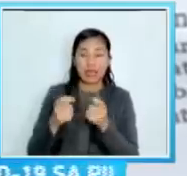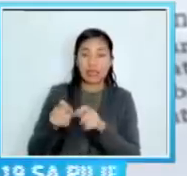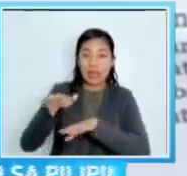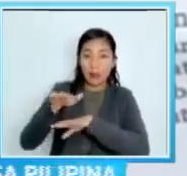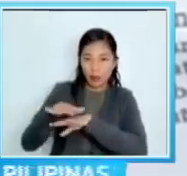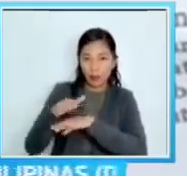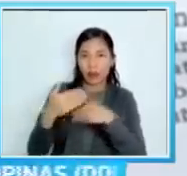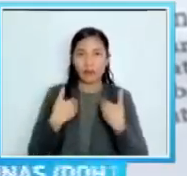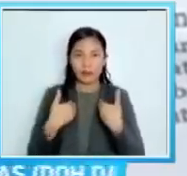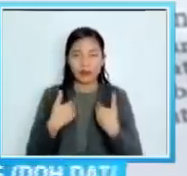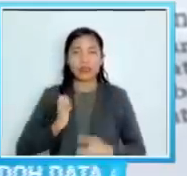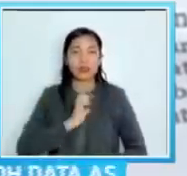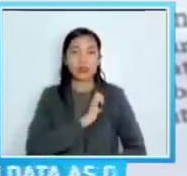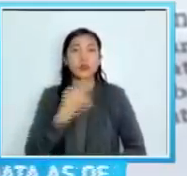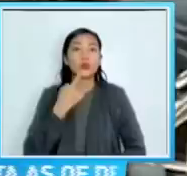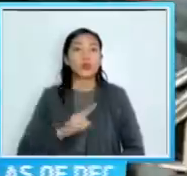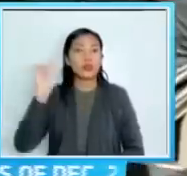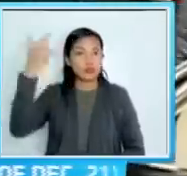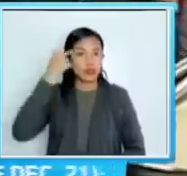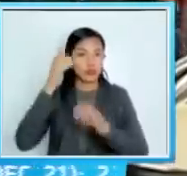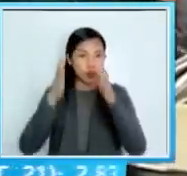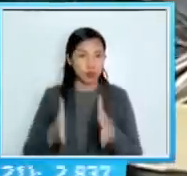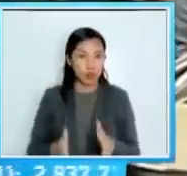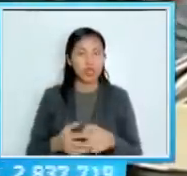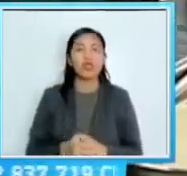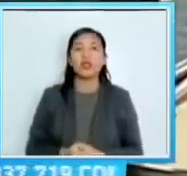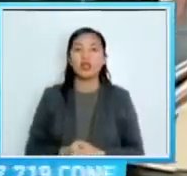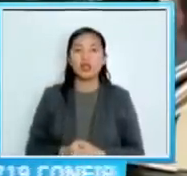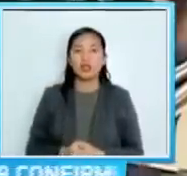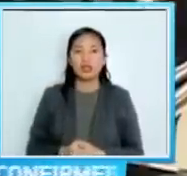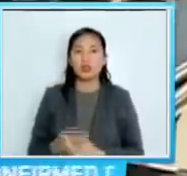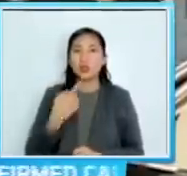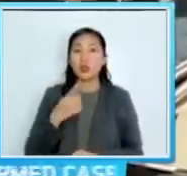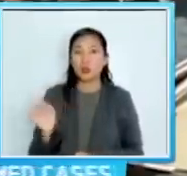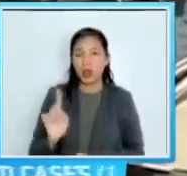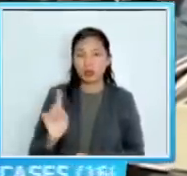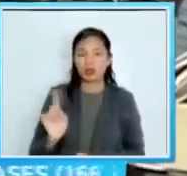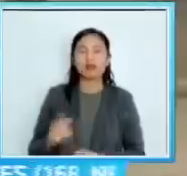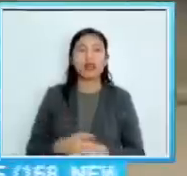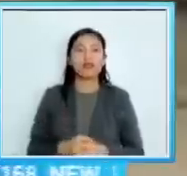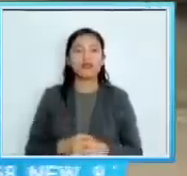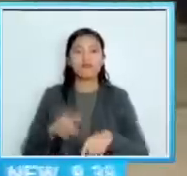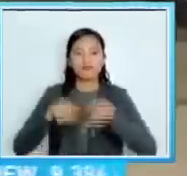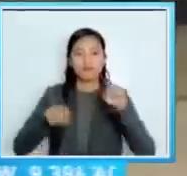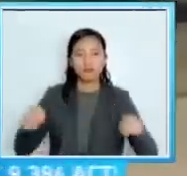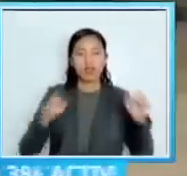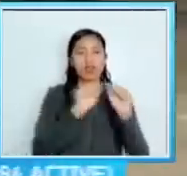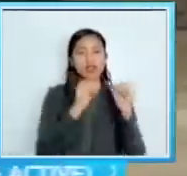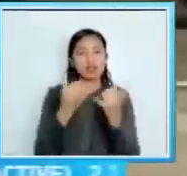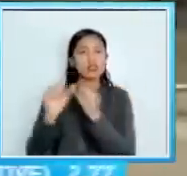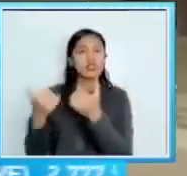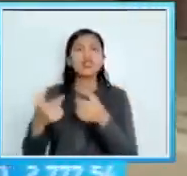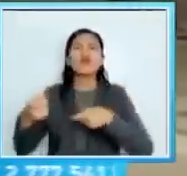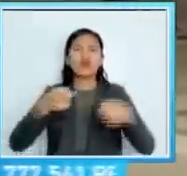order si Governor Francisco Matugas para maaksyonan ng iba't ibang national line agencies na ma-regulate ang presyo ng mga bilihin